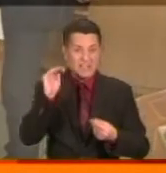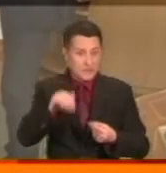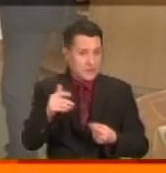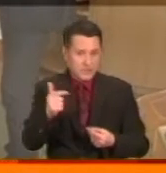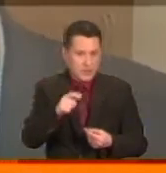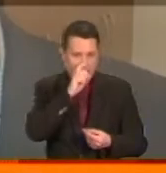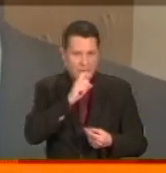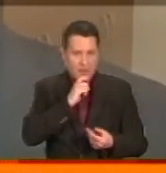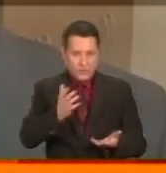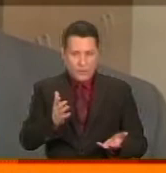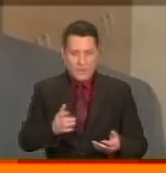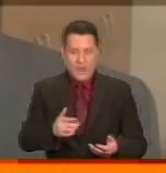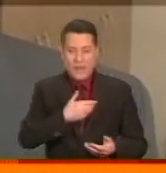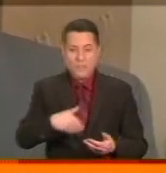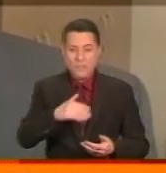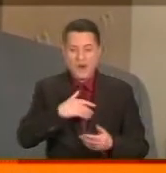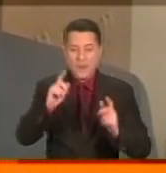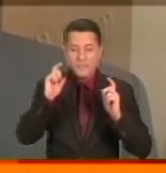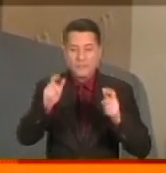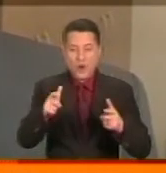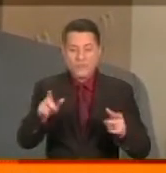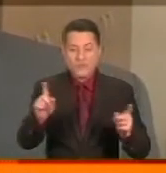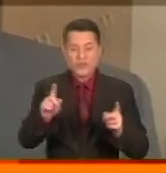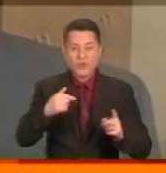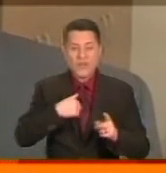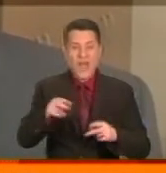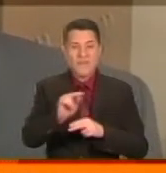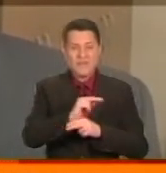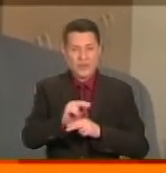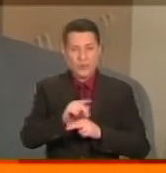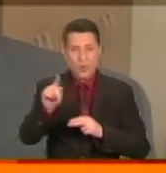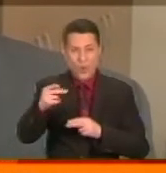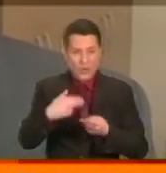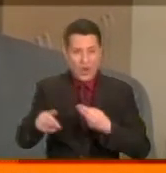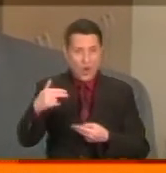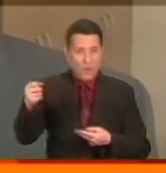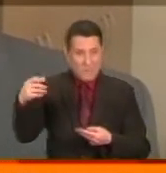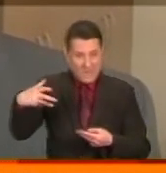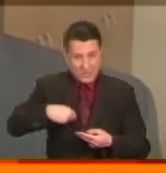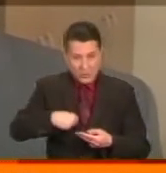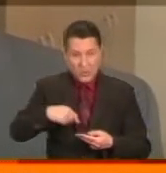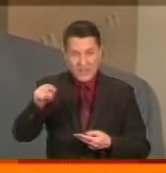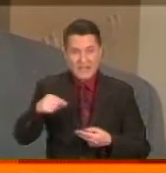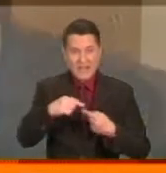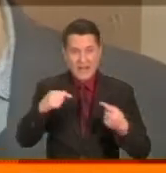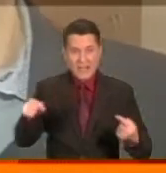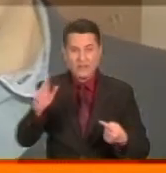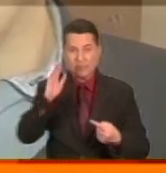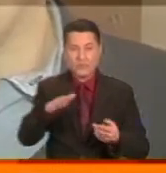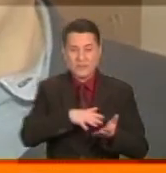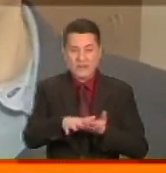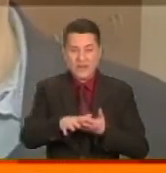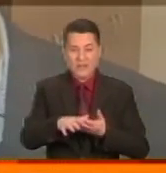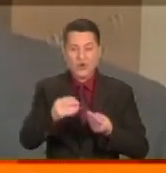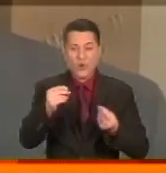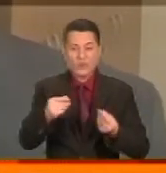не розуміє. Ми якраз погодили, що я її відремонтую тут, але він компенсує ті всі речі, що буде затрачено. Кошти на